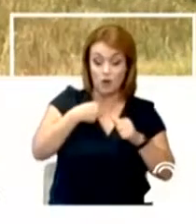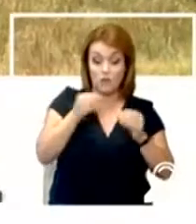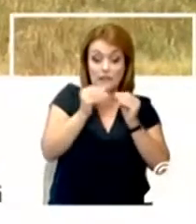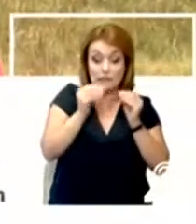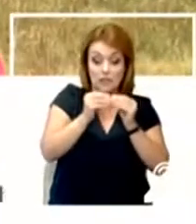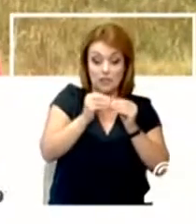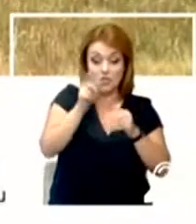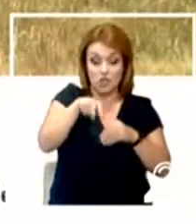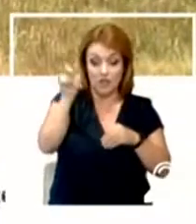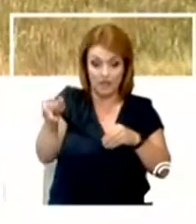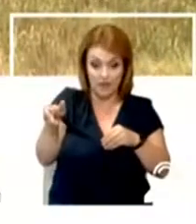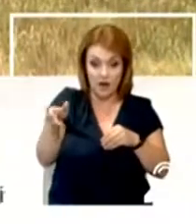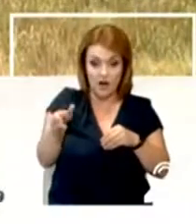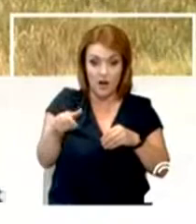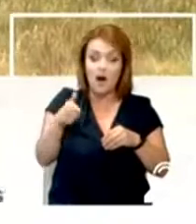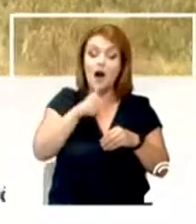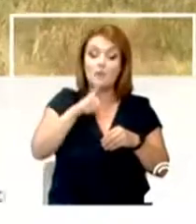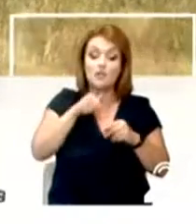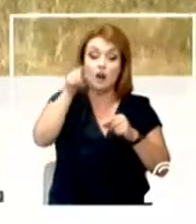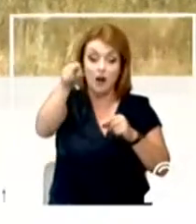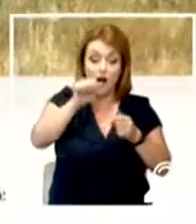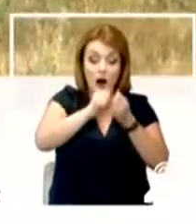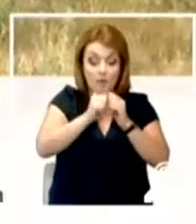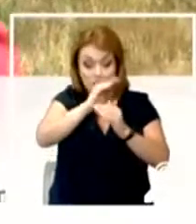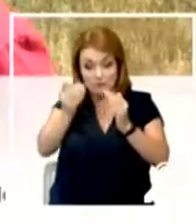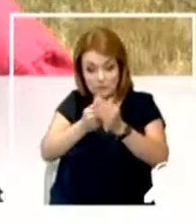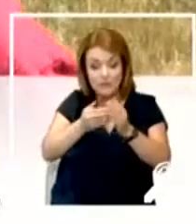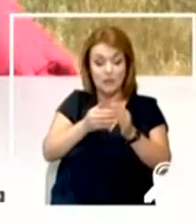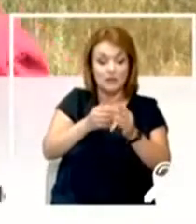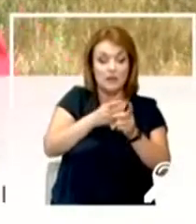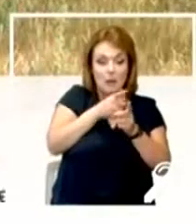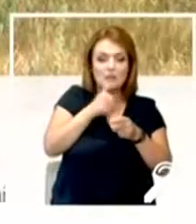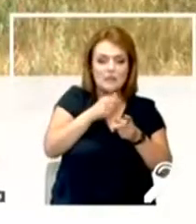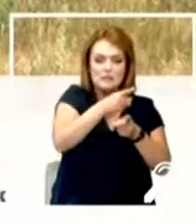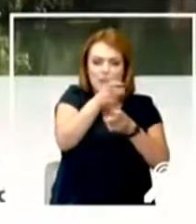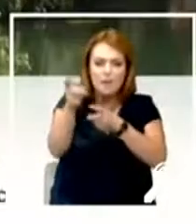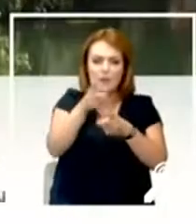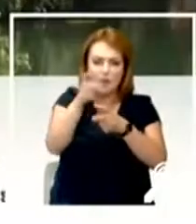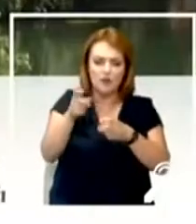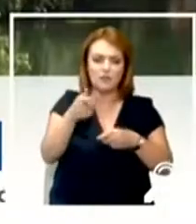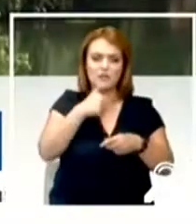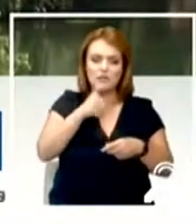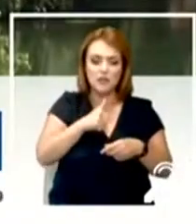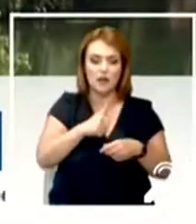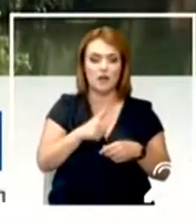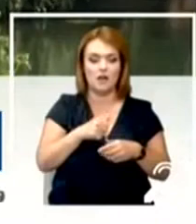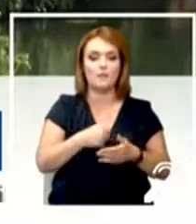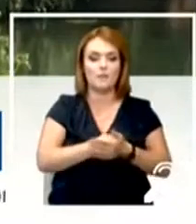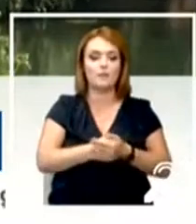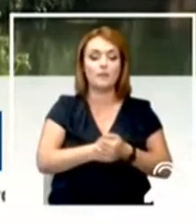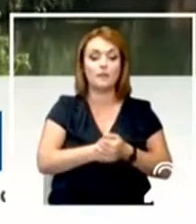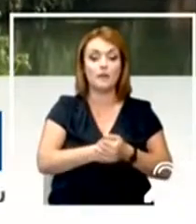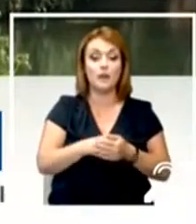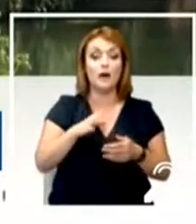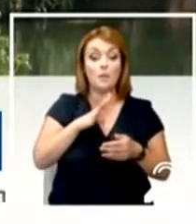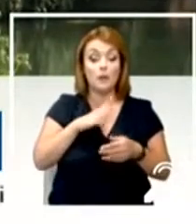am ținut piept din luna martie până la 13 august, într-o dimineață, făcând